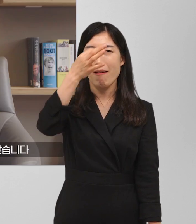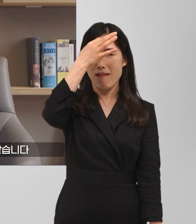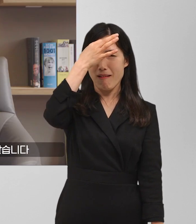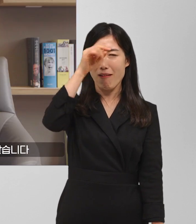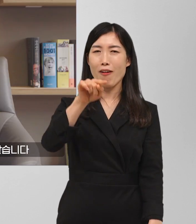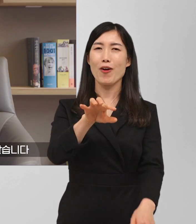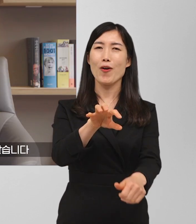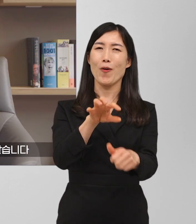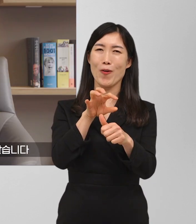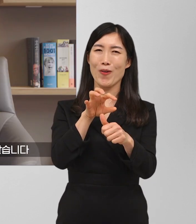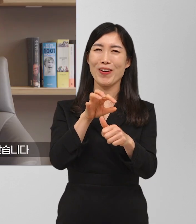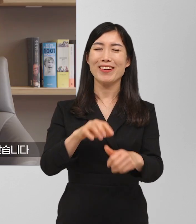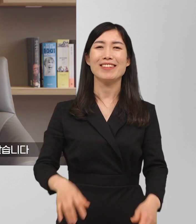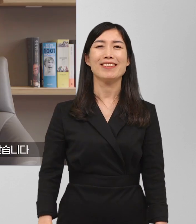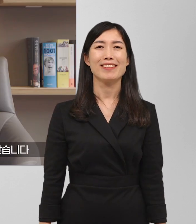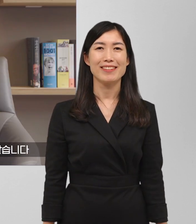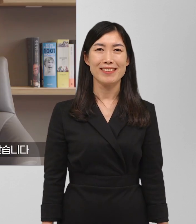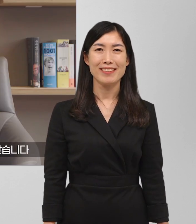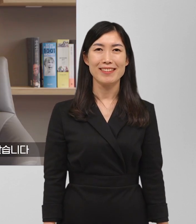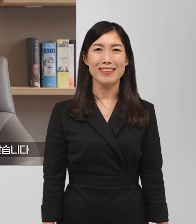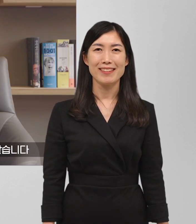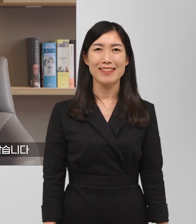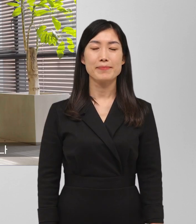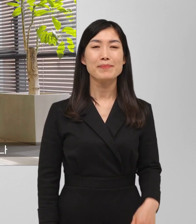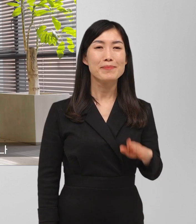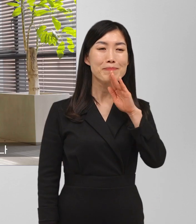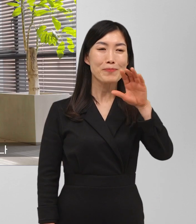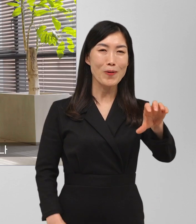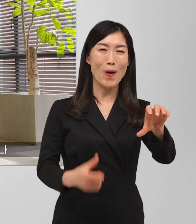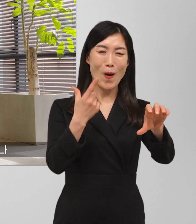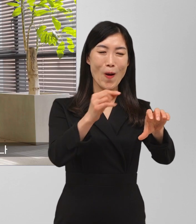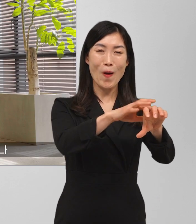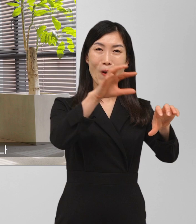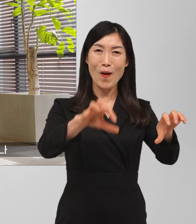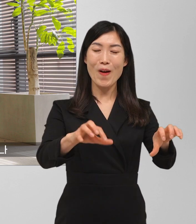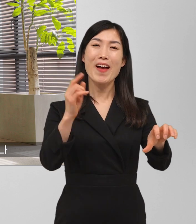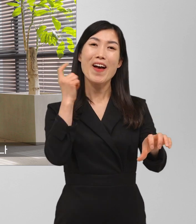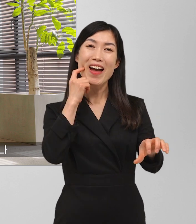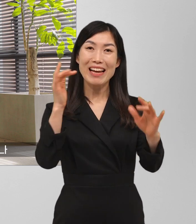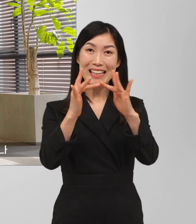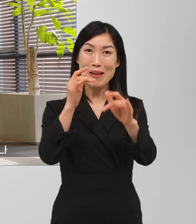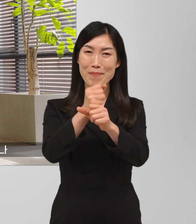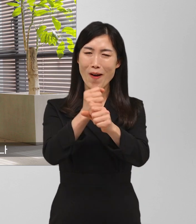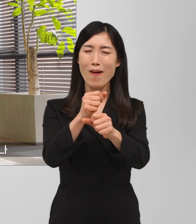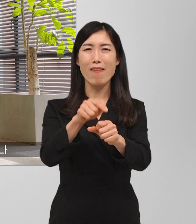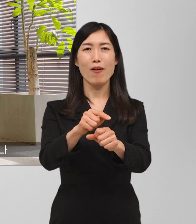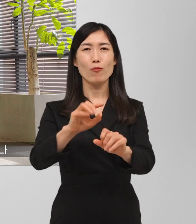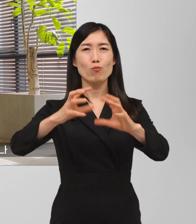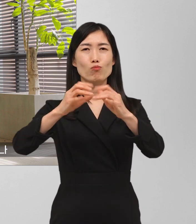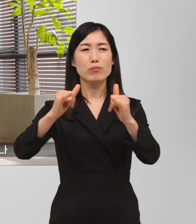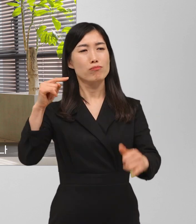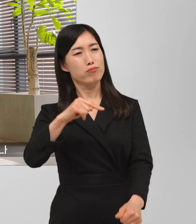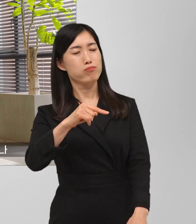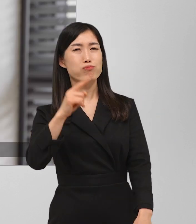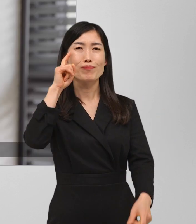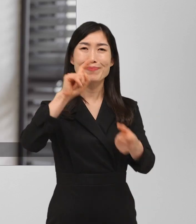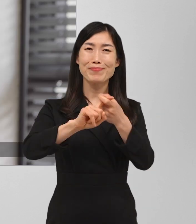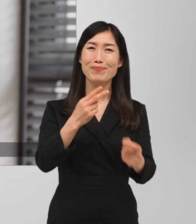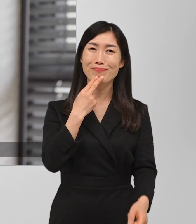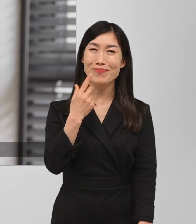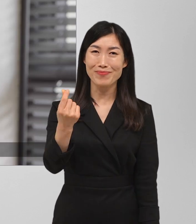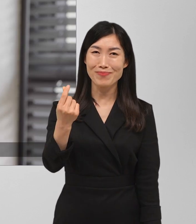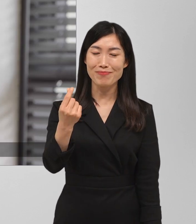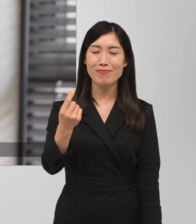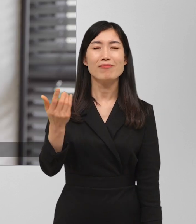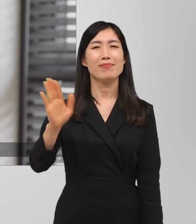하는 중요한 어떤 해외 사례라고 볼 수가 있을 것 같습니다. 디지털 트윈 관련돼서 사실 국민들은 별로 관심 없을 수 있으나 정부는